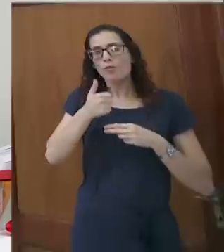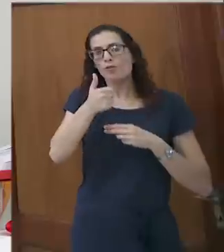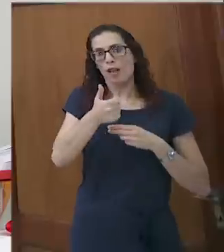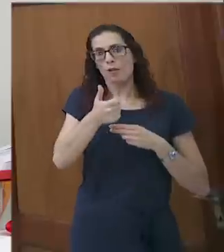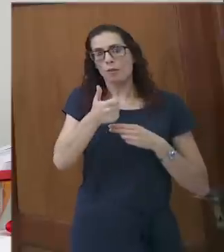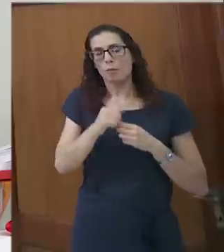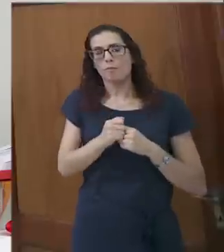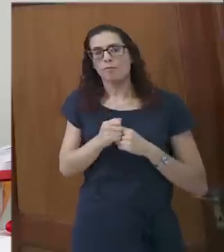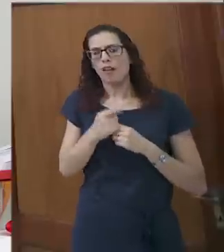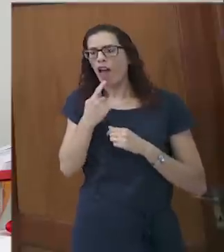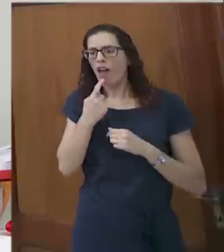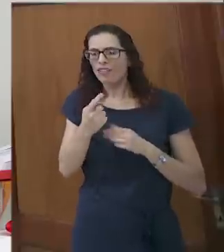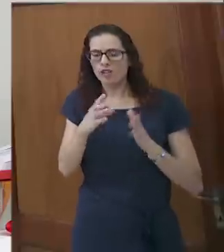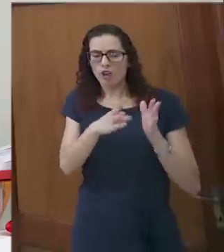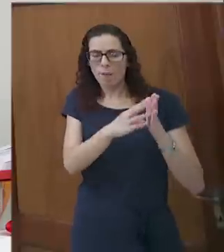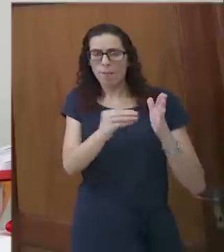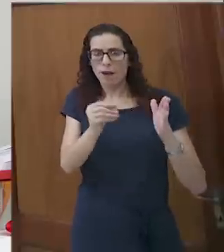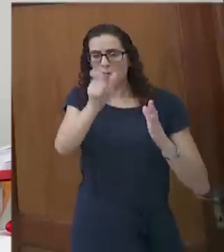bħal ħarif